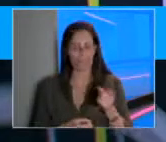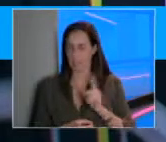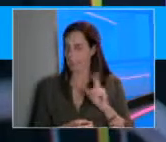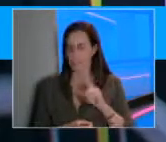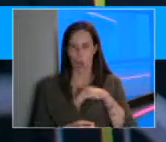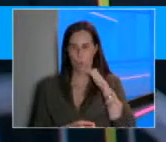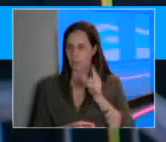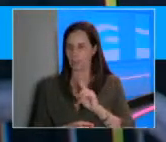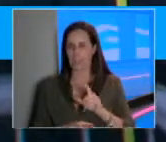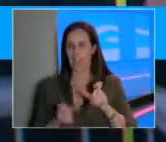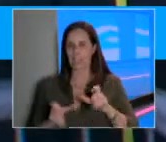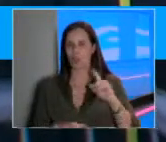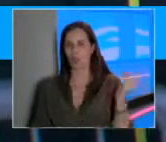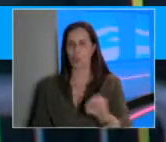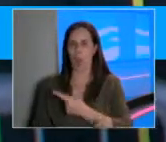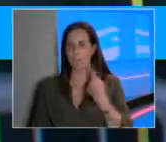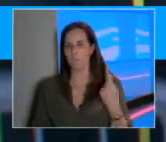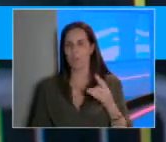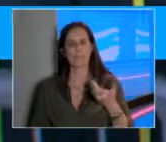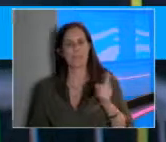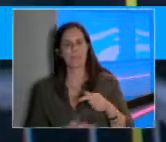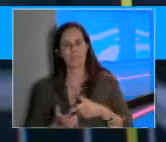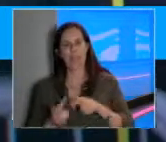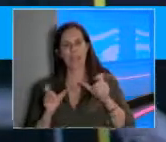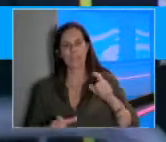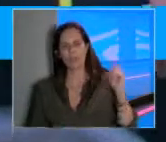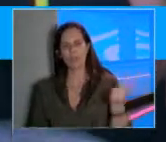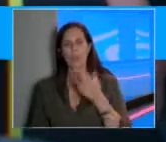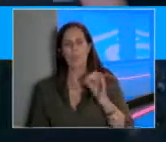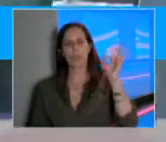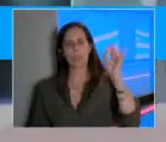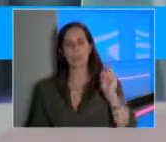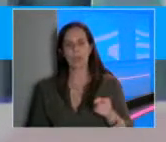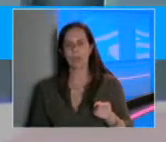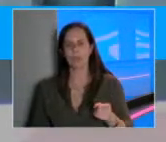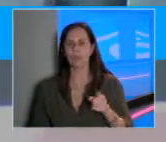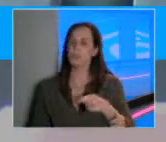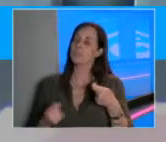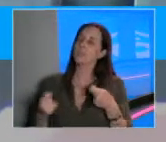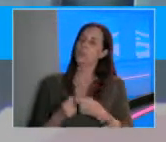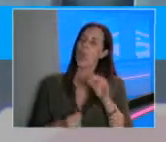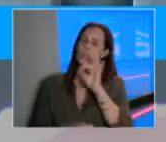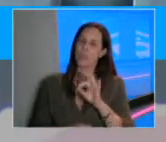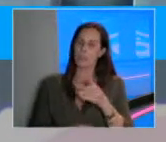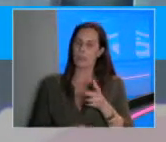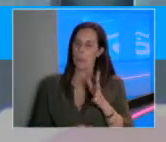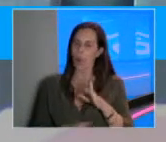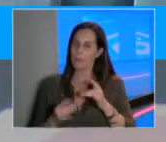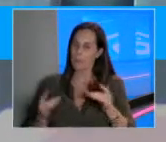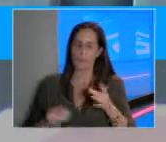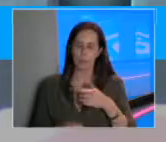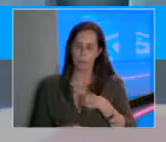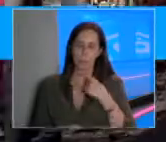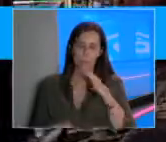זה לא מספיק לחסינות עדר. וכמה צריך להיות כדי שזה יהיה חסינות עדר? כמה אחוזים מהאוכלוסייה? זה תלוי בווירוס. אם הוא מאוד מדבק,